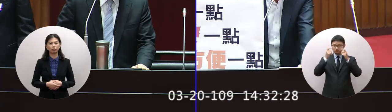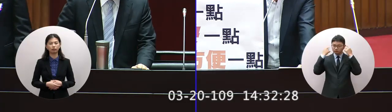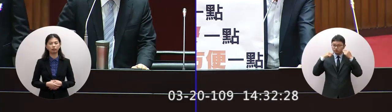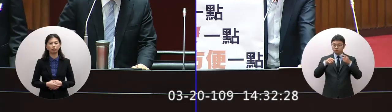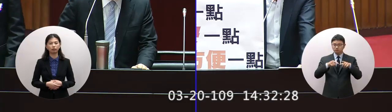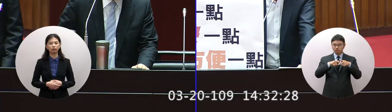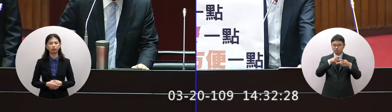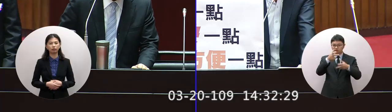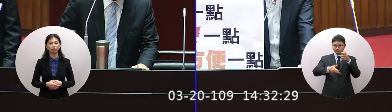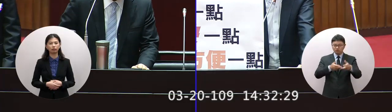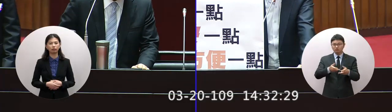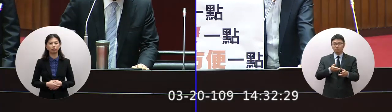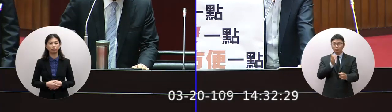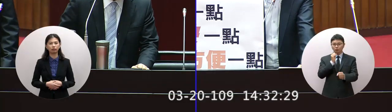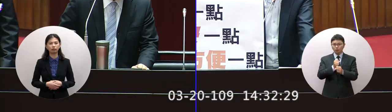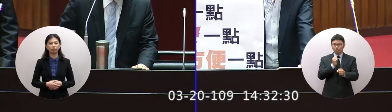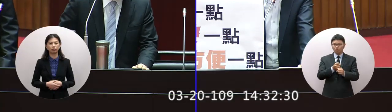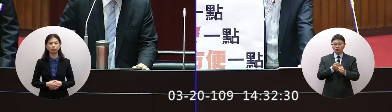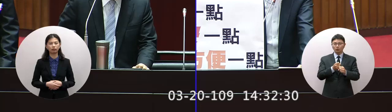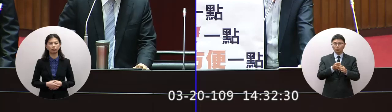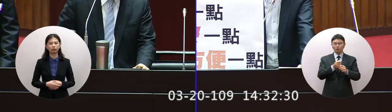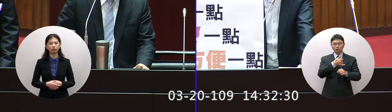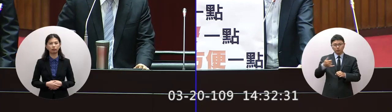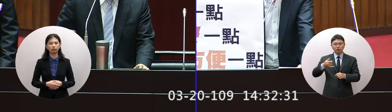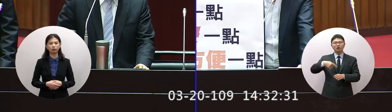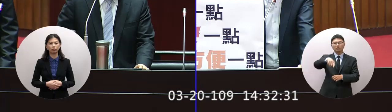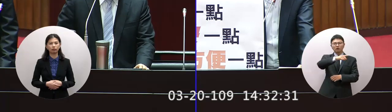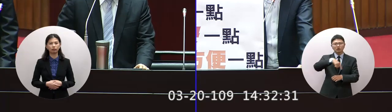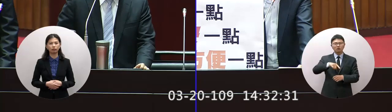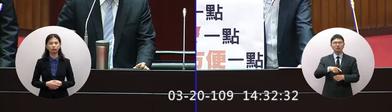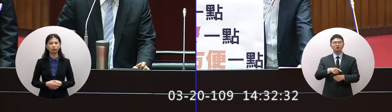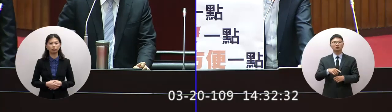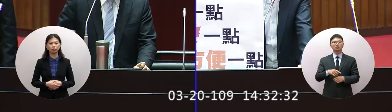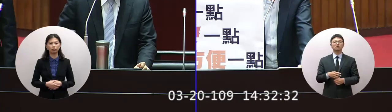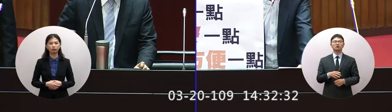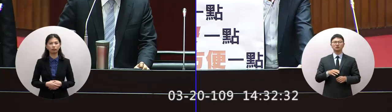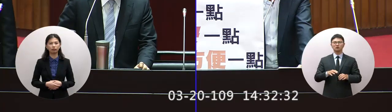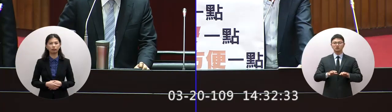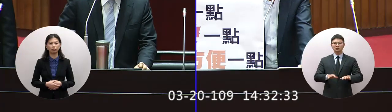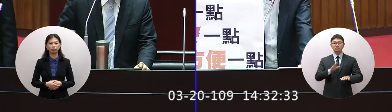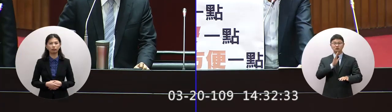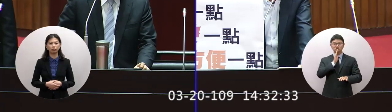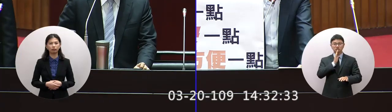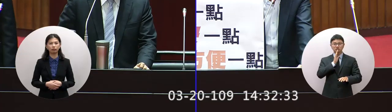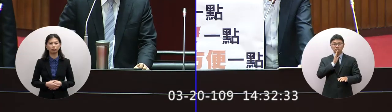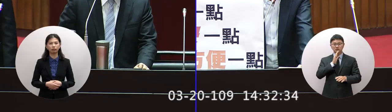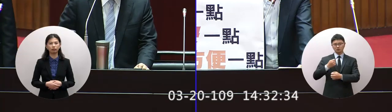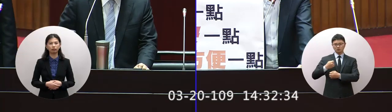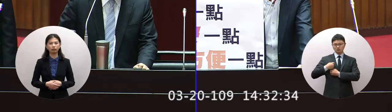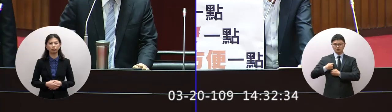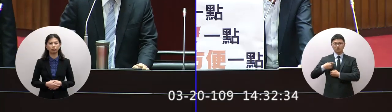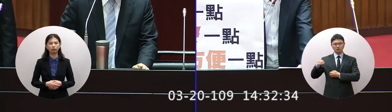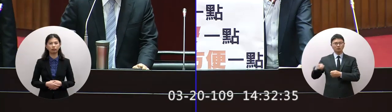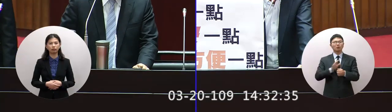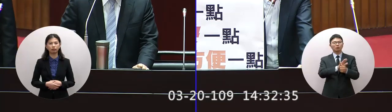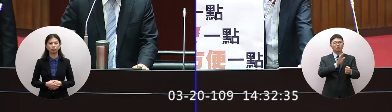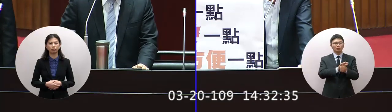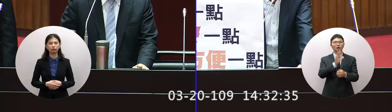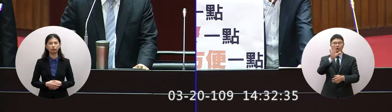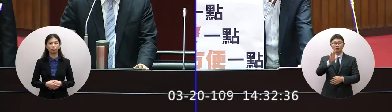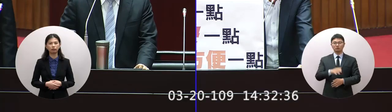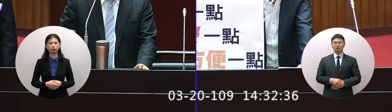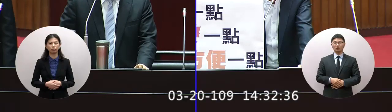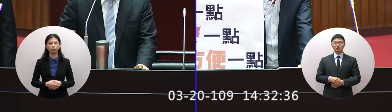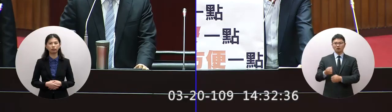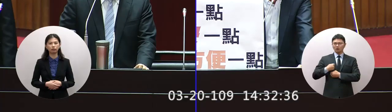厂里面的员工啊，除了现有的员工之外，其实有一个部分是我们的国军来支援的。那国军的资源呢，分